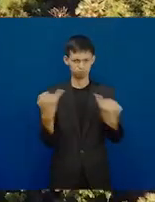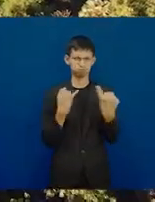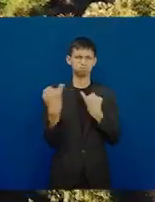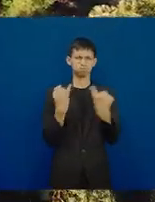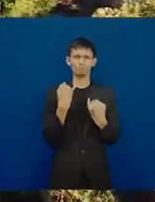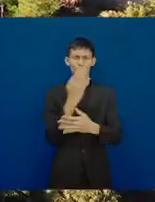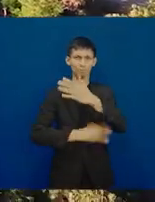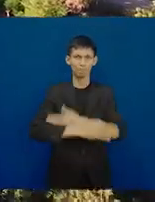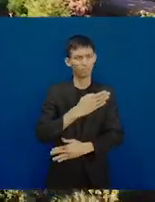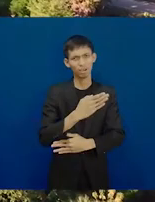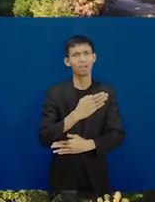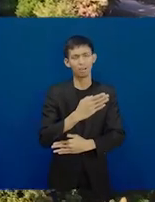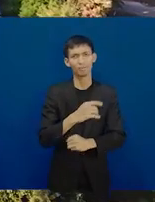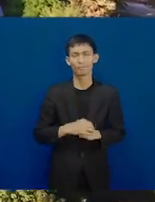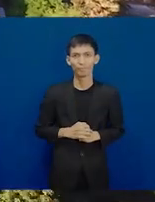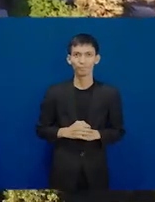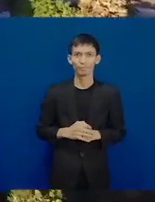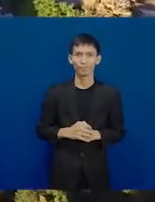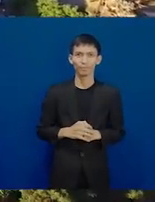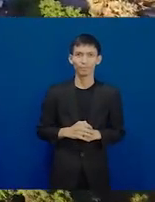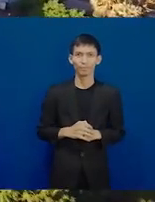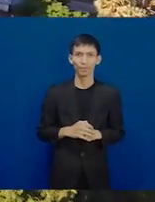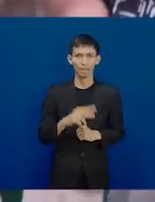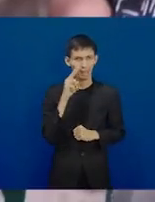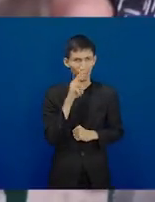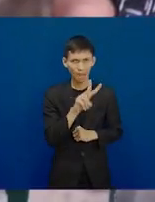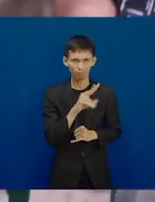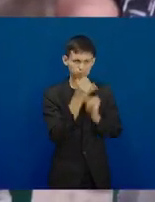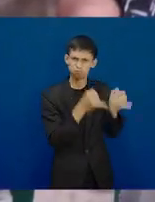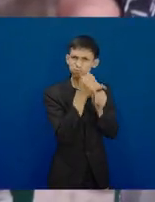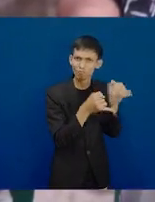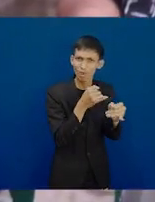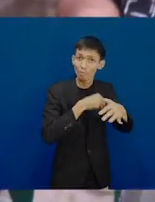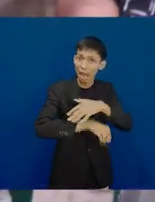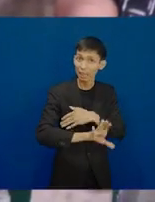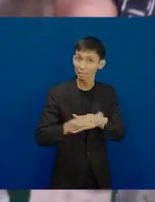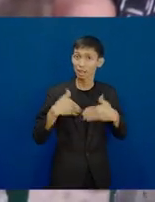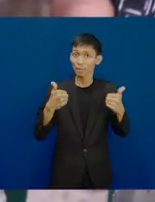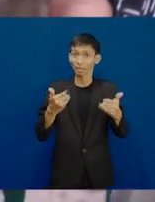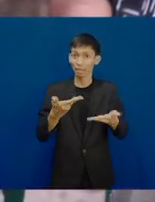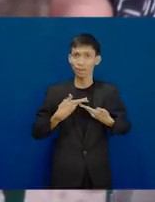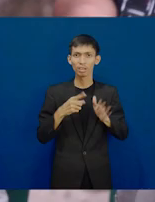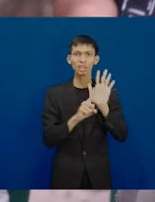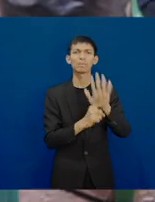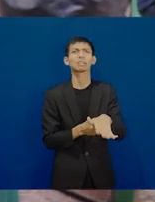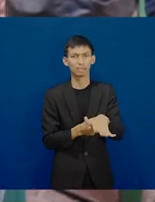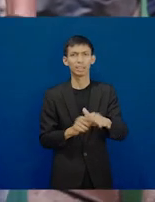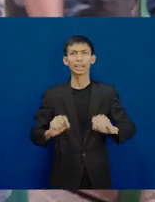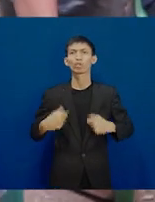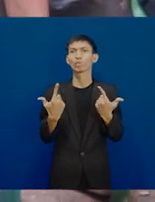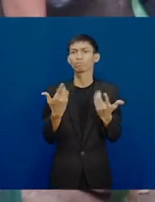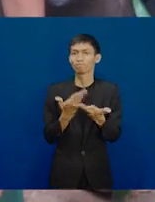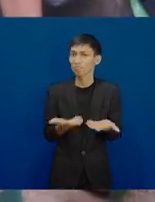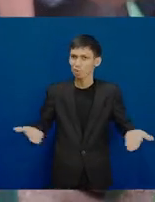stigma dalam kehidupan bermasyarakat stigma tersebut dapat melahirkan sikap diskriminasi dalam